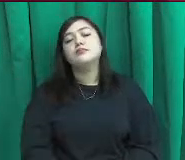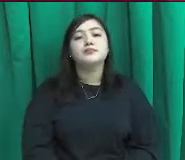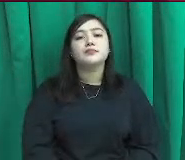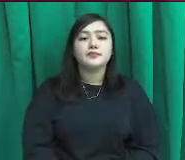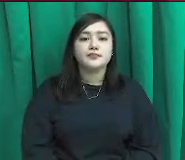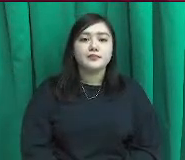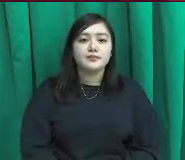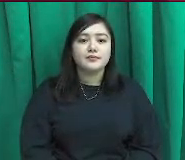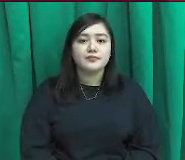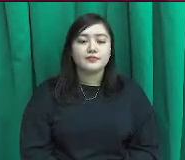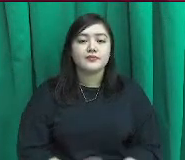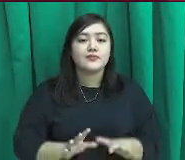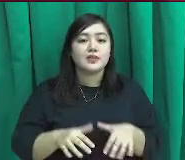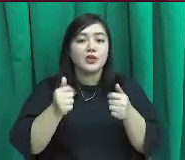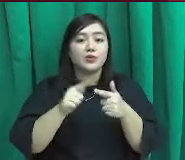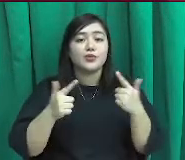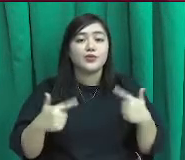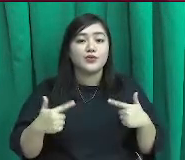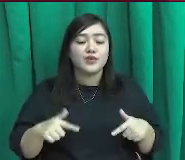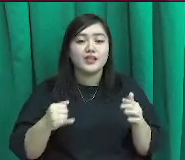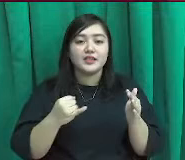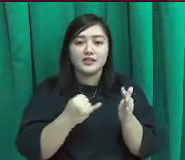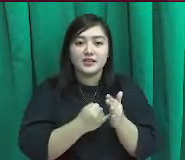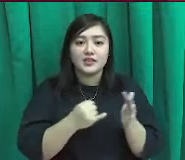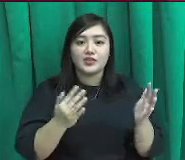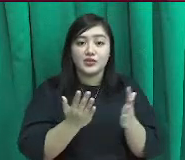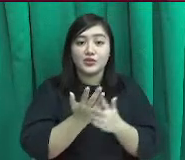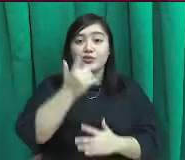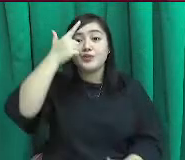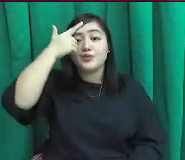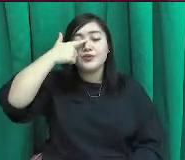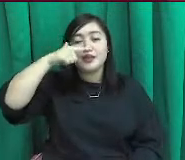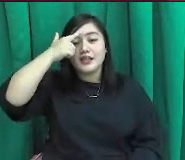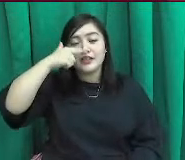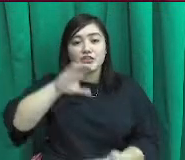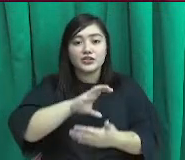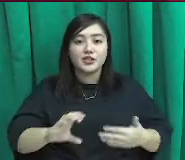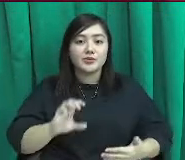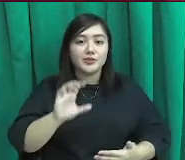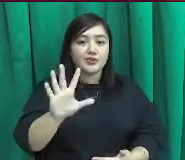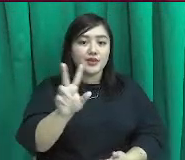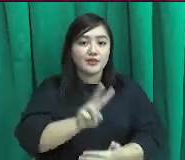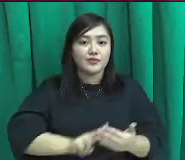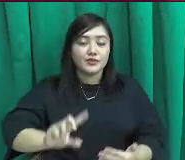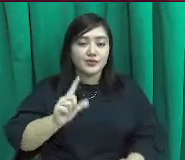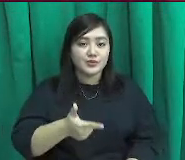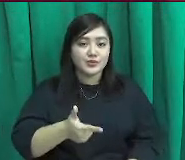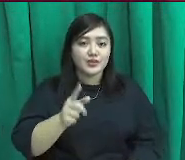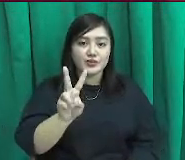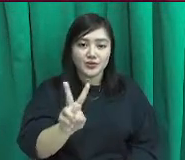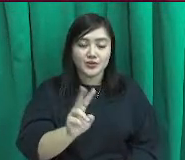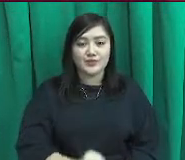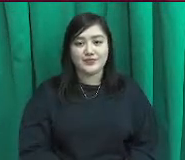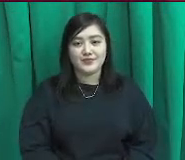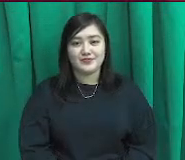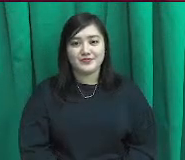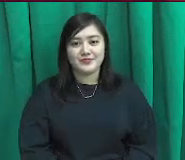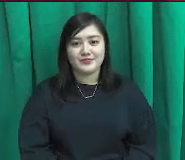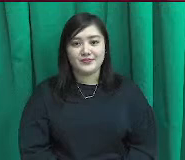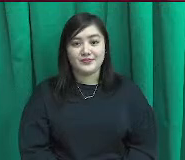ay nasa Galatians chapter 5 verse 22. Ano po yun? The fruit of the Spirit. Amen. Anong meron po doon? Andun yung long-suffering.